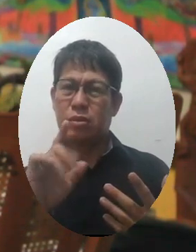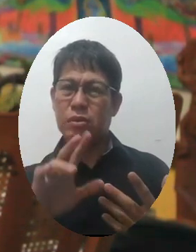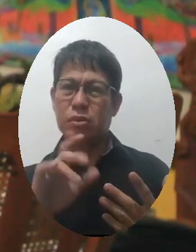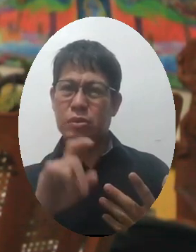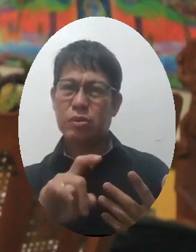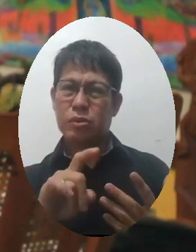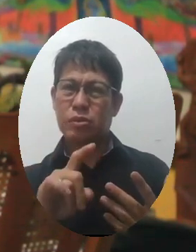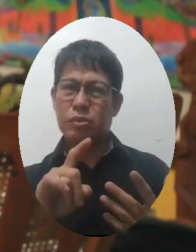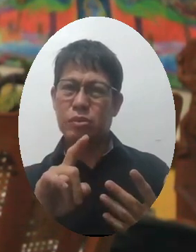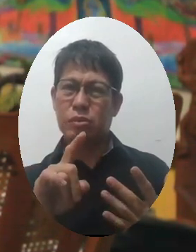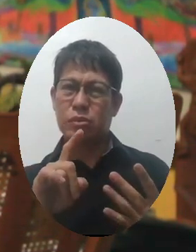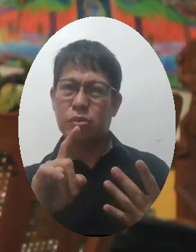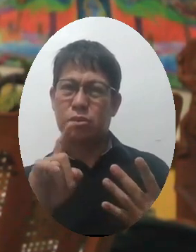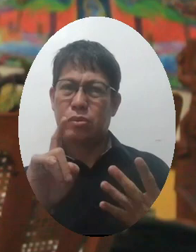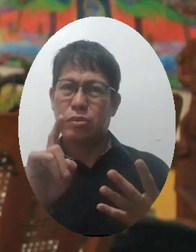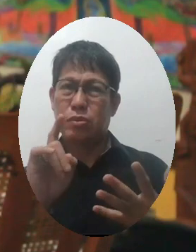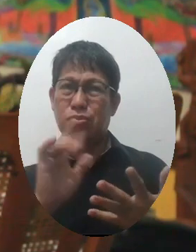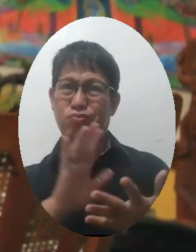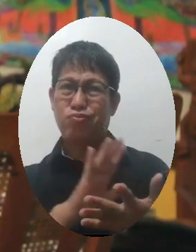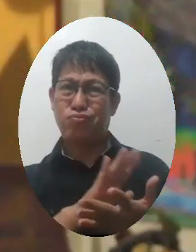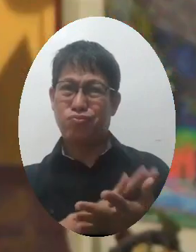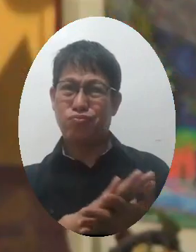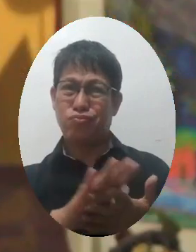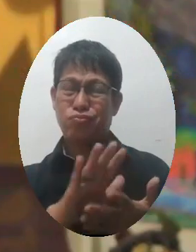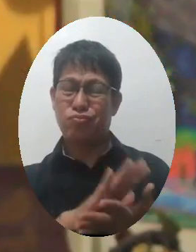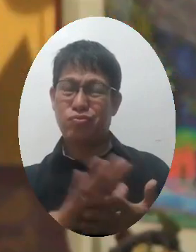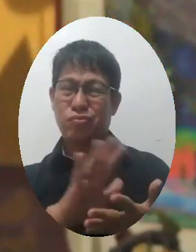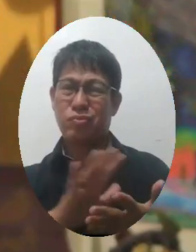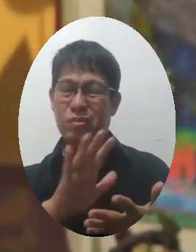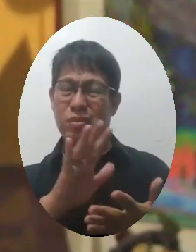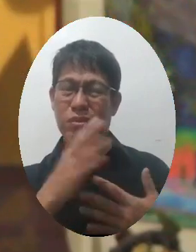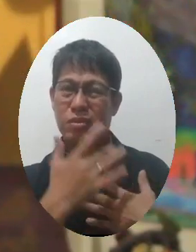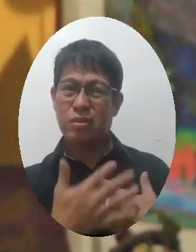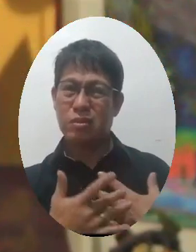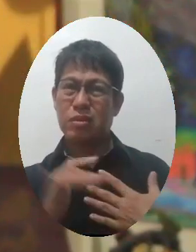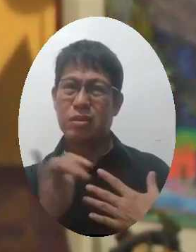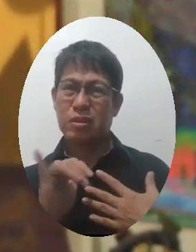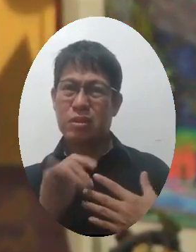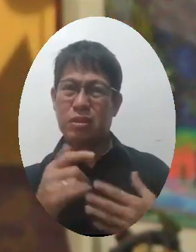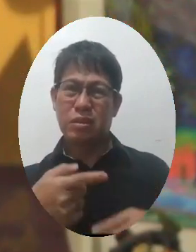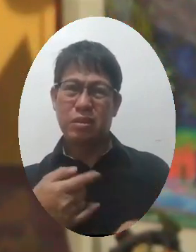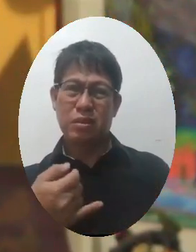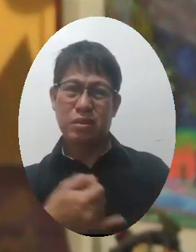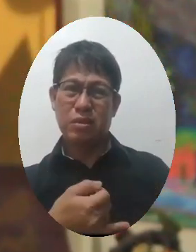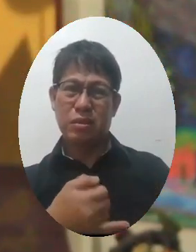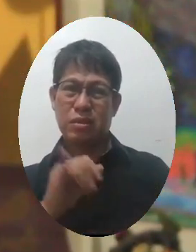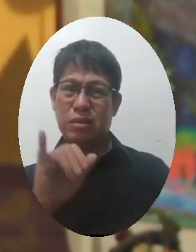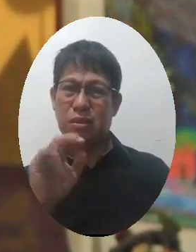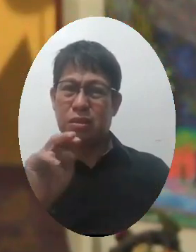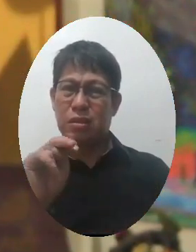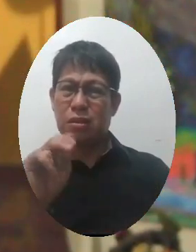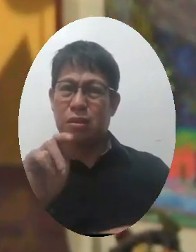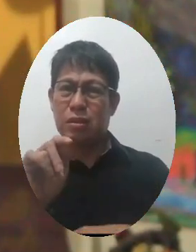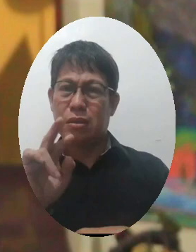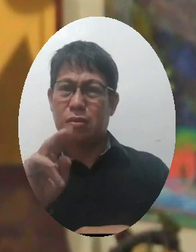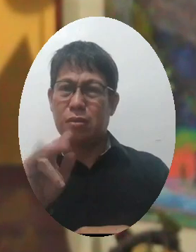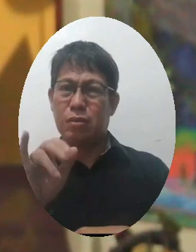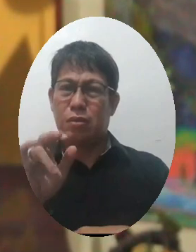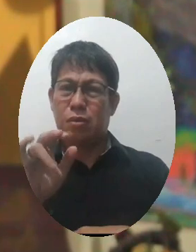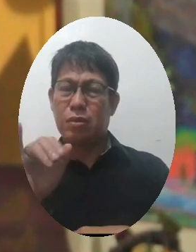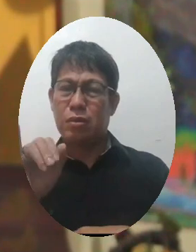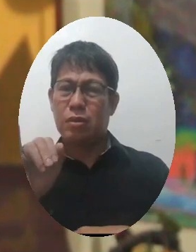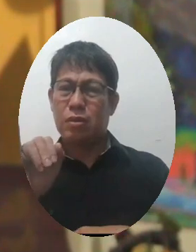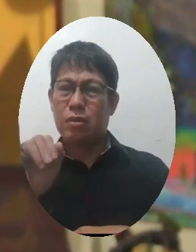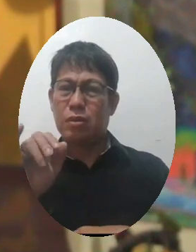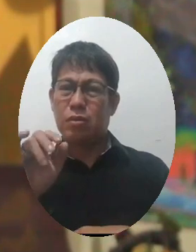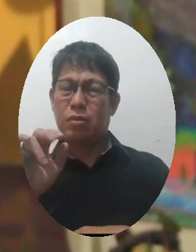pag-aalis ng antibodies mula sa dugo. Ang plasmapheresis at intravenous immunoglobulin